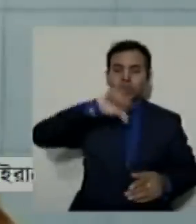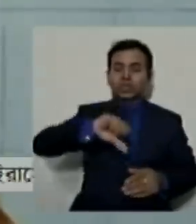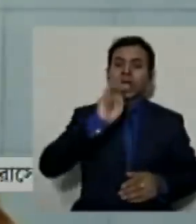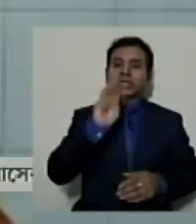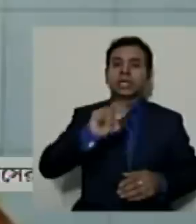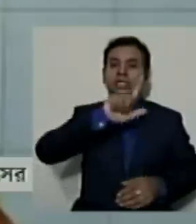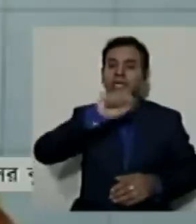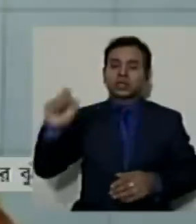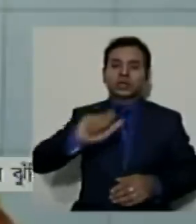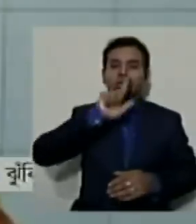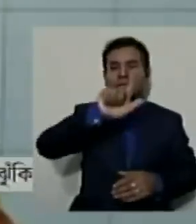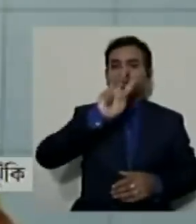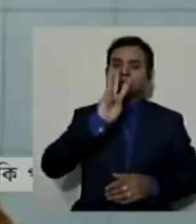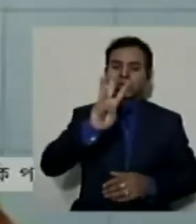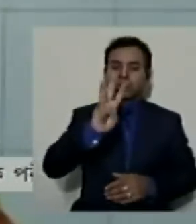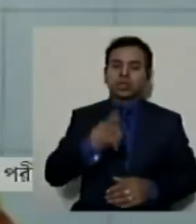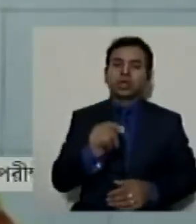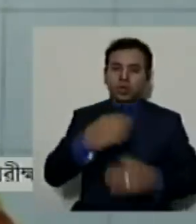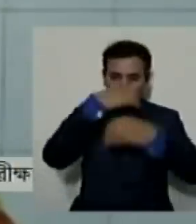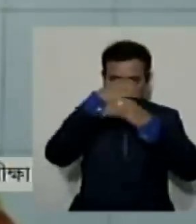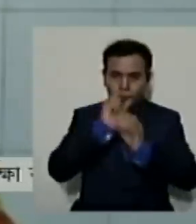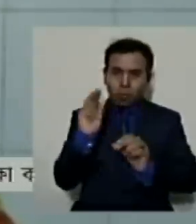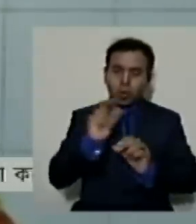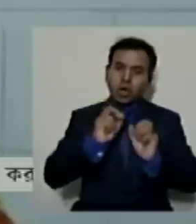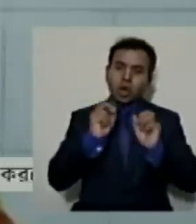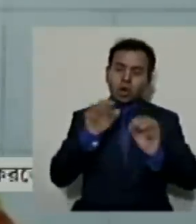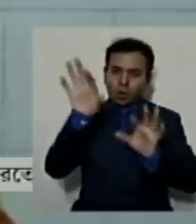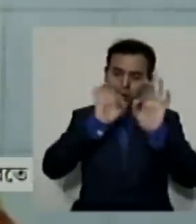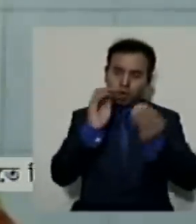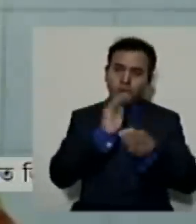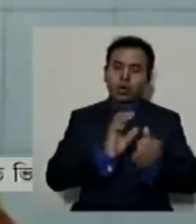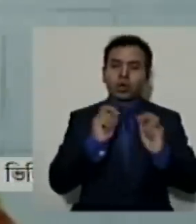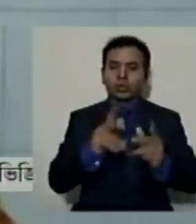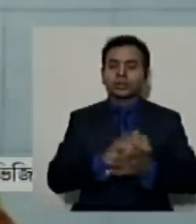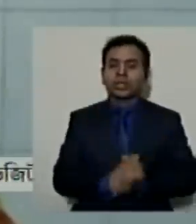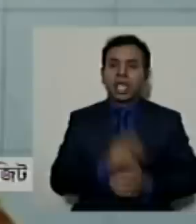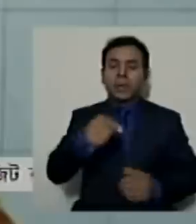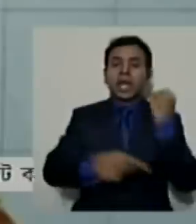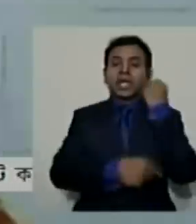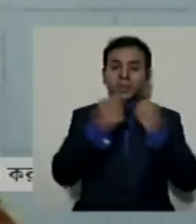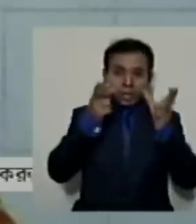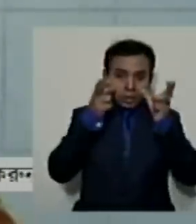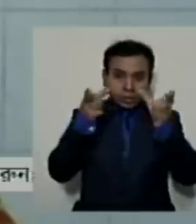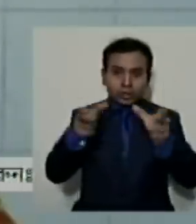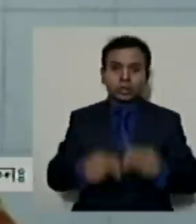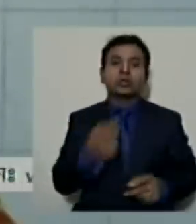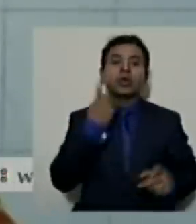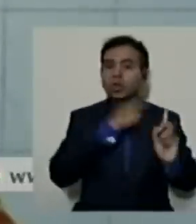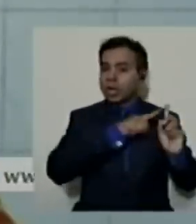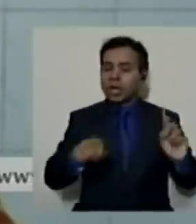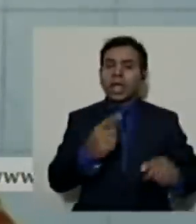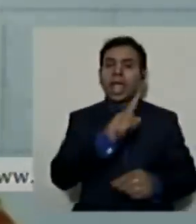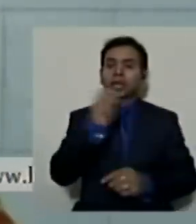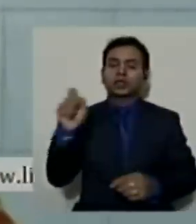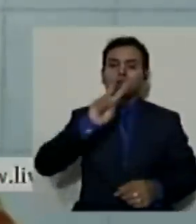আমাদের আইসোলেশনে 24 ঘন্টায় 123 জন আছেন এবং মোট আইসোলেশনে আছেন বর্তমানে